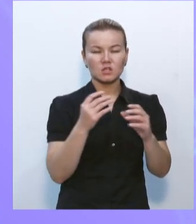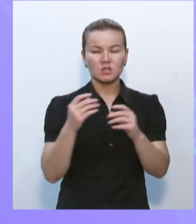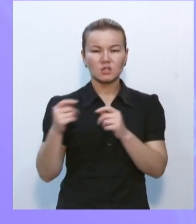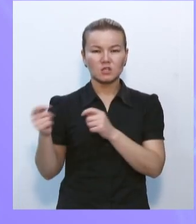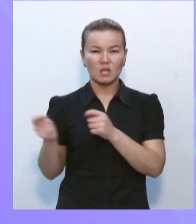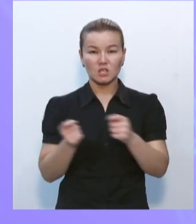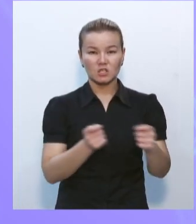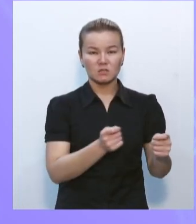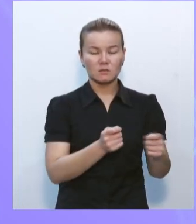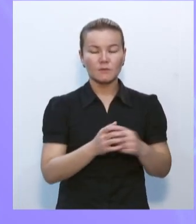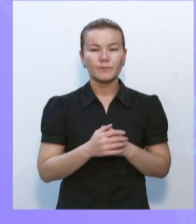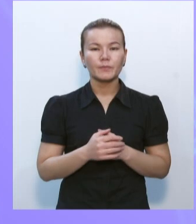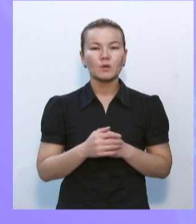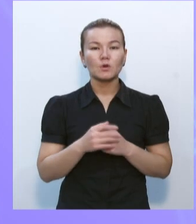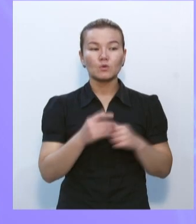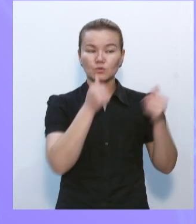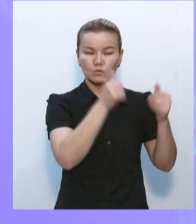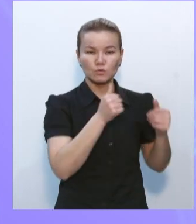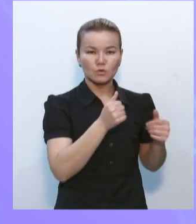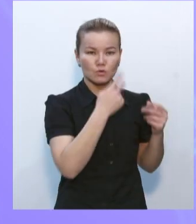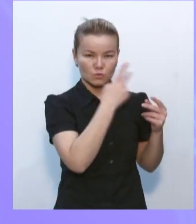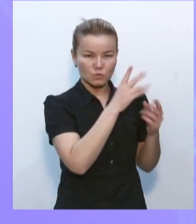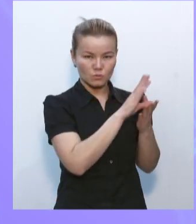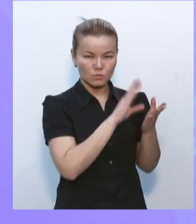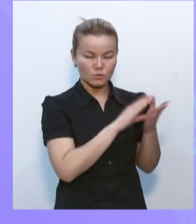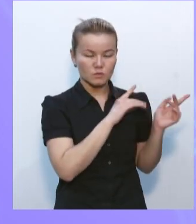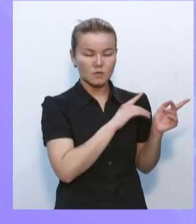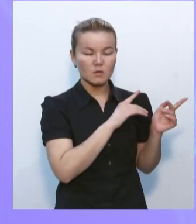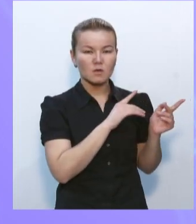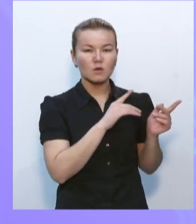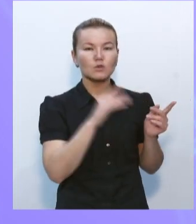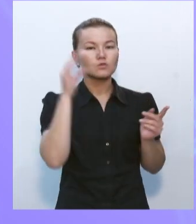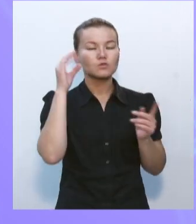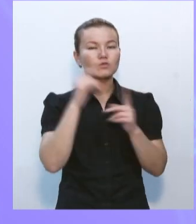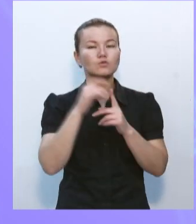Сүрөт боюнча сөздөрдү эстеп айткыла.